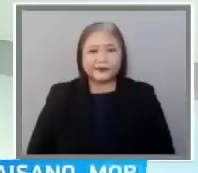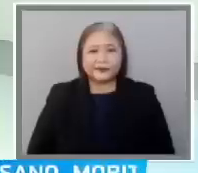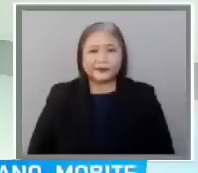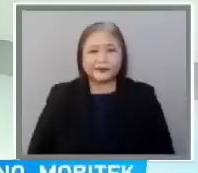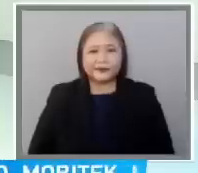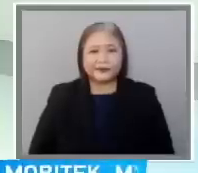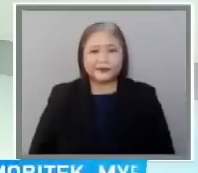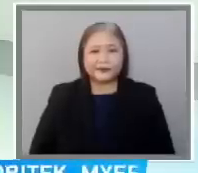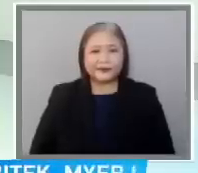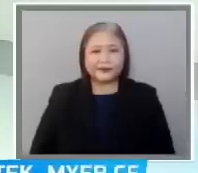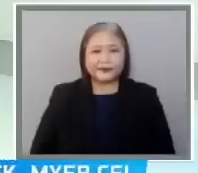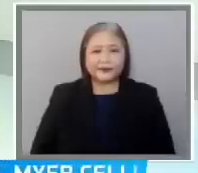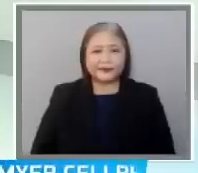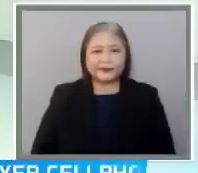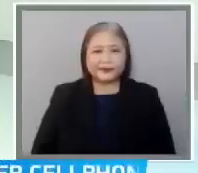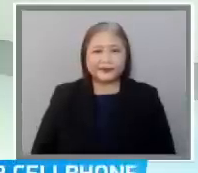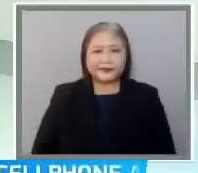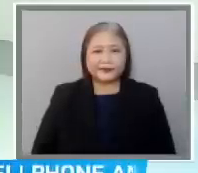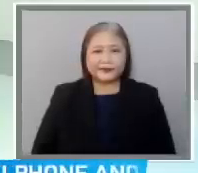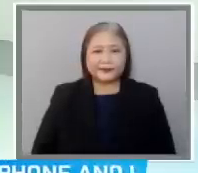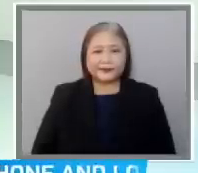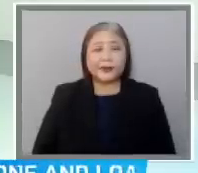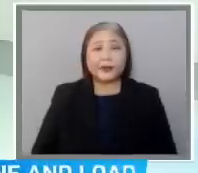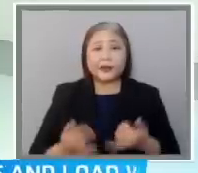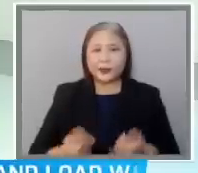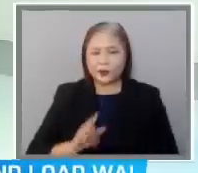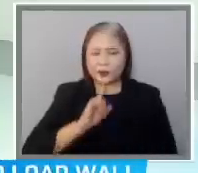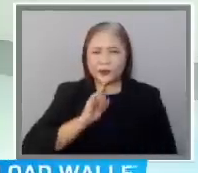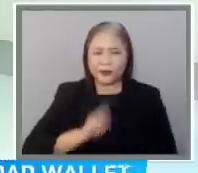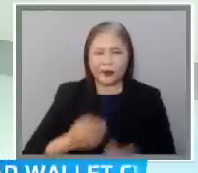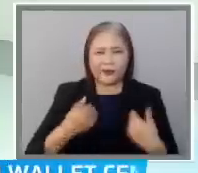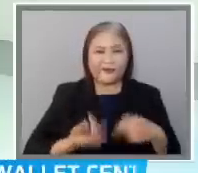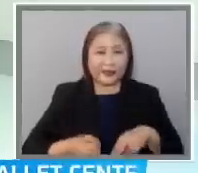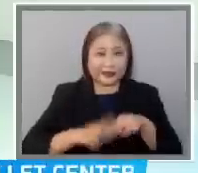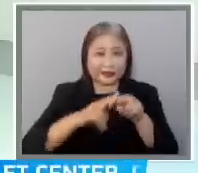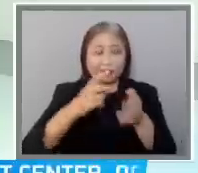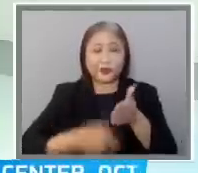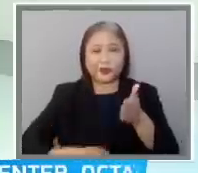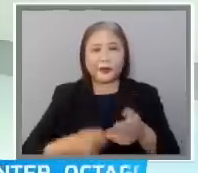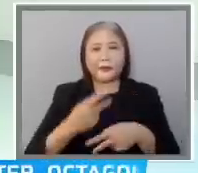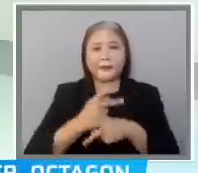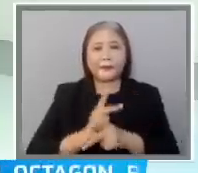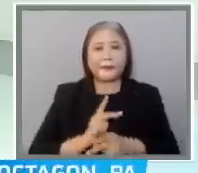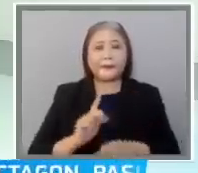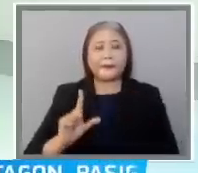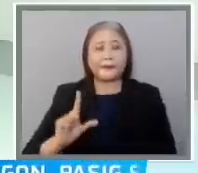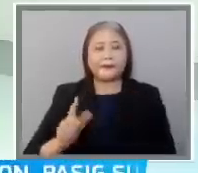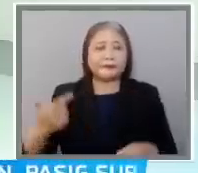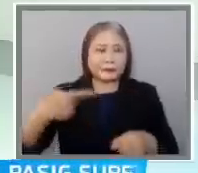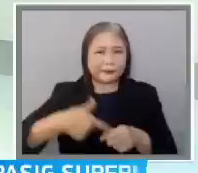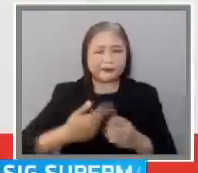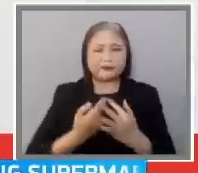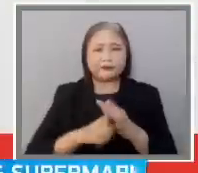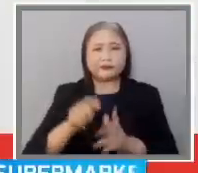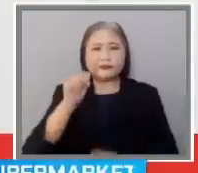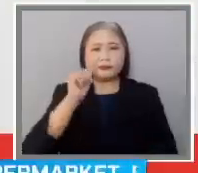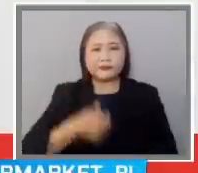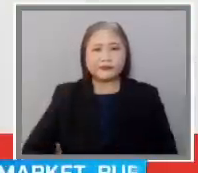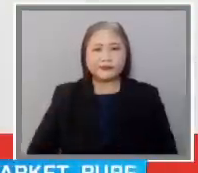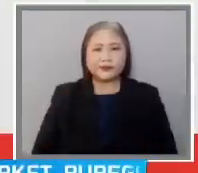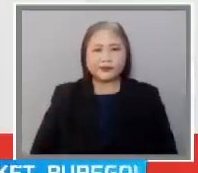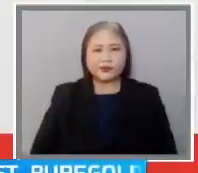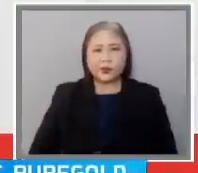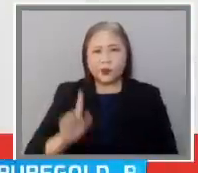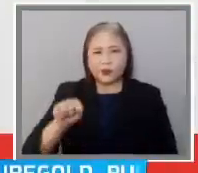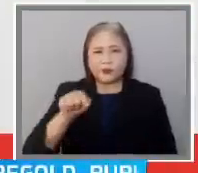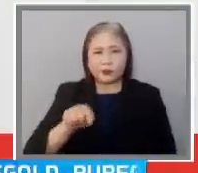Ito naman po ang sigurado, may taas presyo sa ilang produktong petrolyo simula bukas. 1 peso and 30